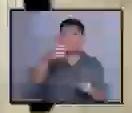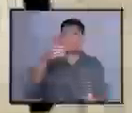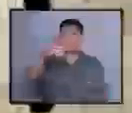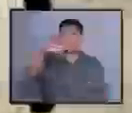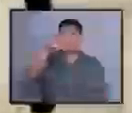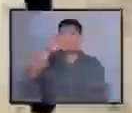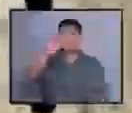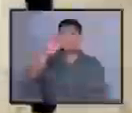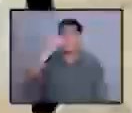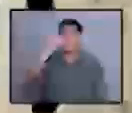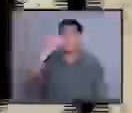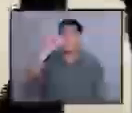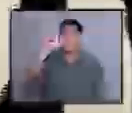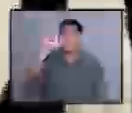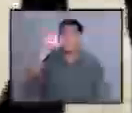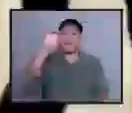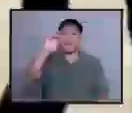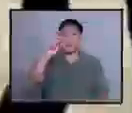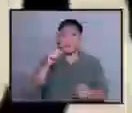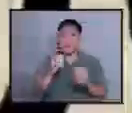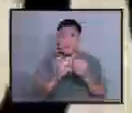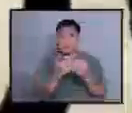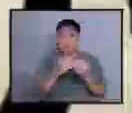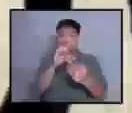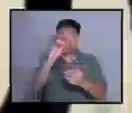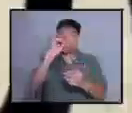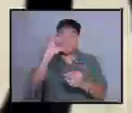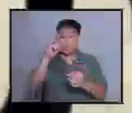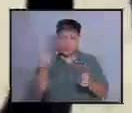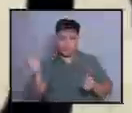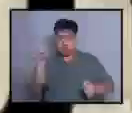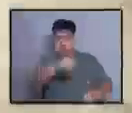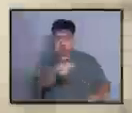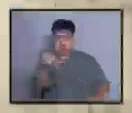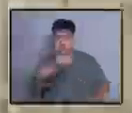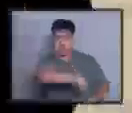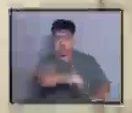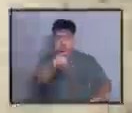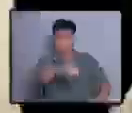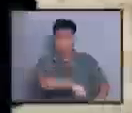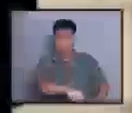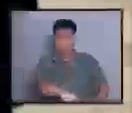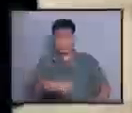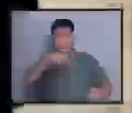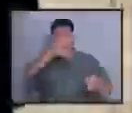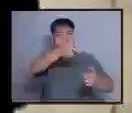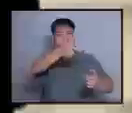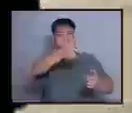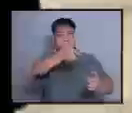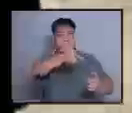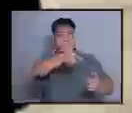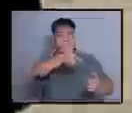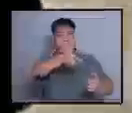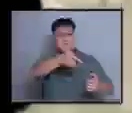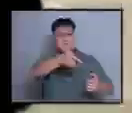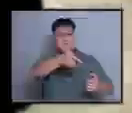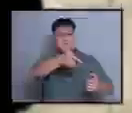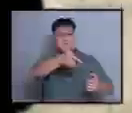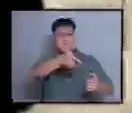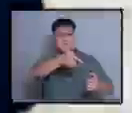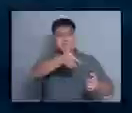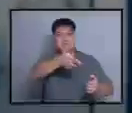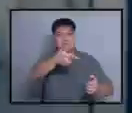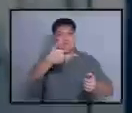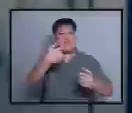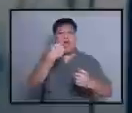ng pagbuhos ng kumukulong mantika sa kanyang mga hita. Kwento ng apo, tinutukan pa rin si Don Simeon ng Gwardiya Sibil ng baril sa